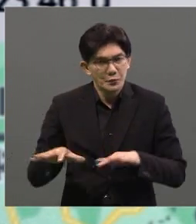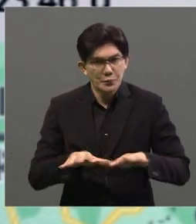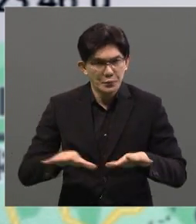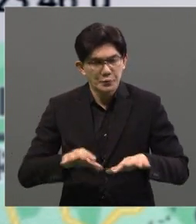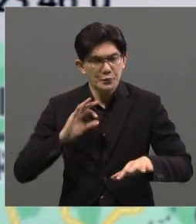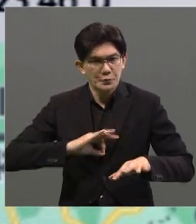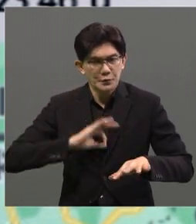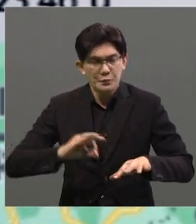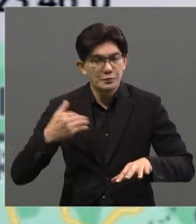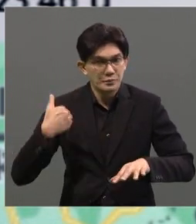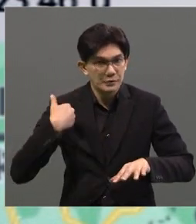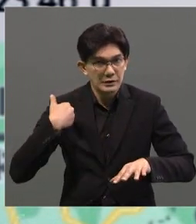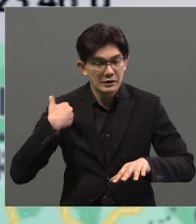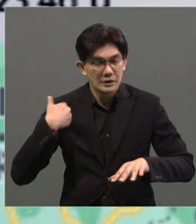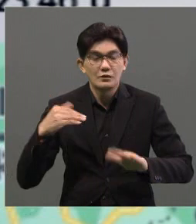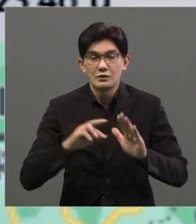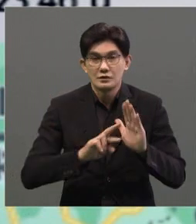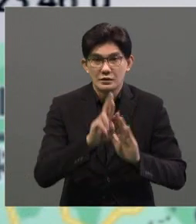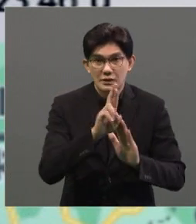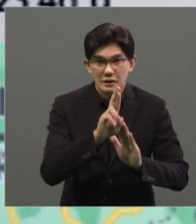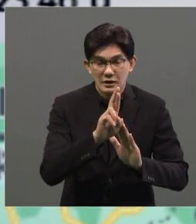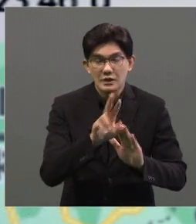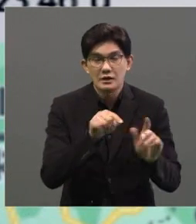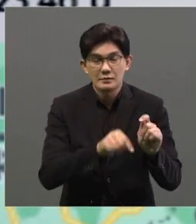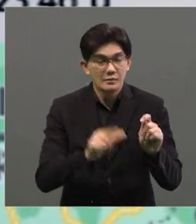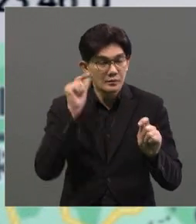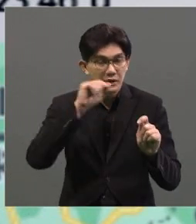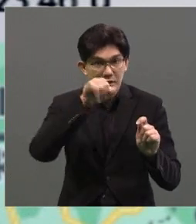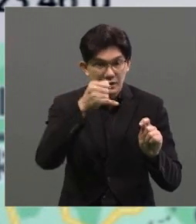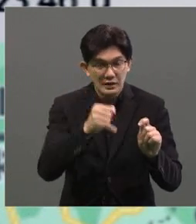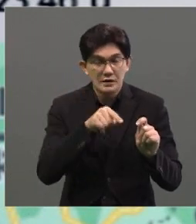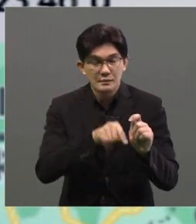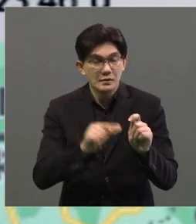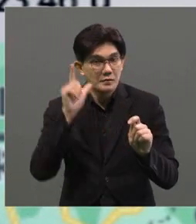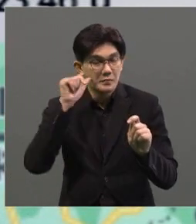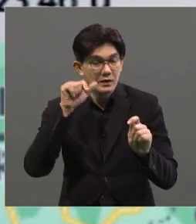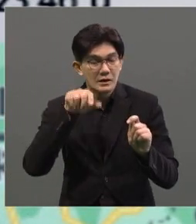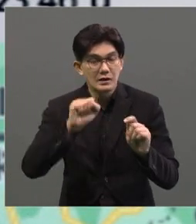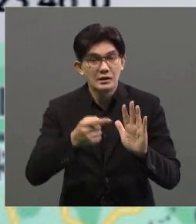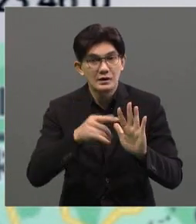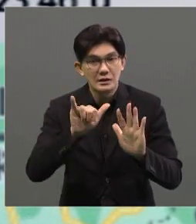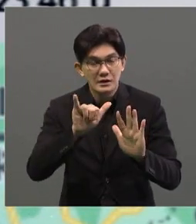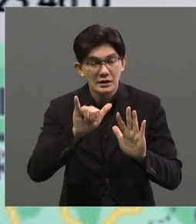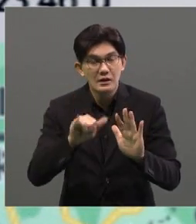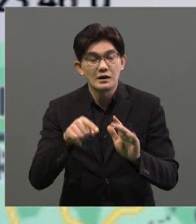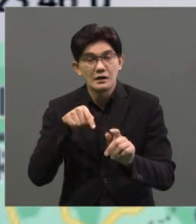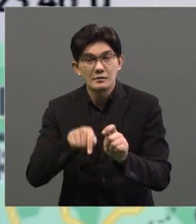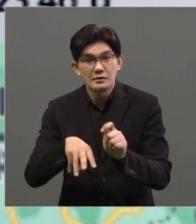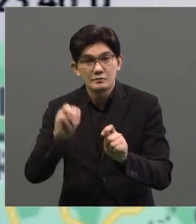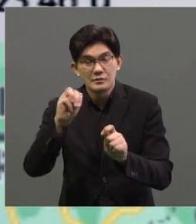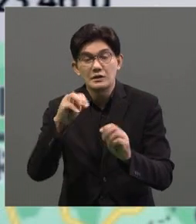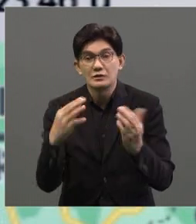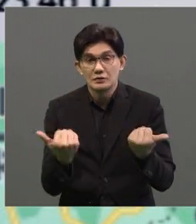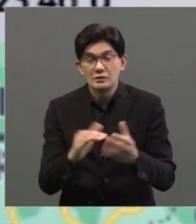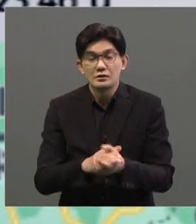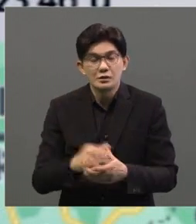งสั่นไหวในหลายพื้นที่ทั้งของเชียงรายเองอย่างที่อำเภอแม่จันอำเภอแม่สายอำเภอเมืองเชียงรายและยังมีร